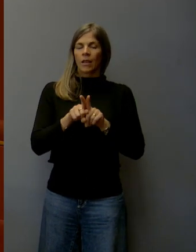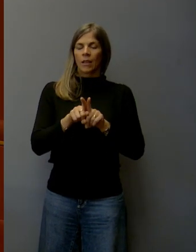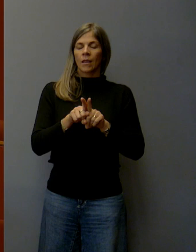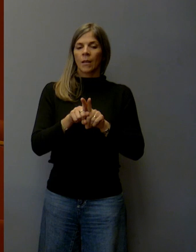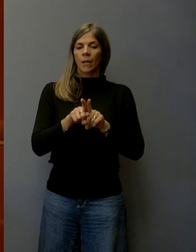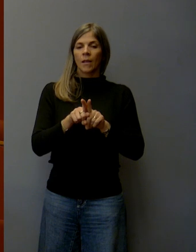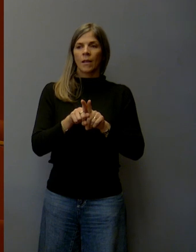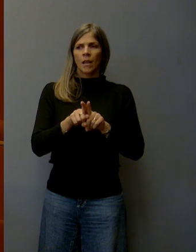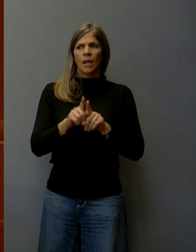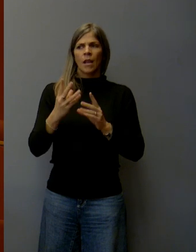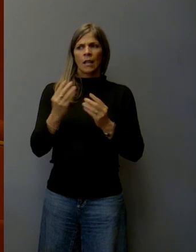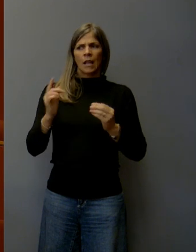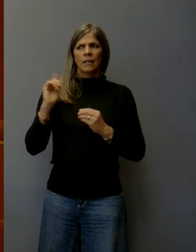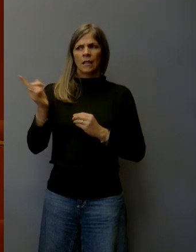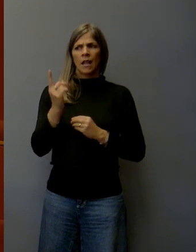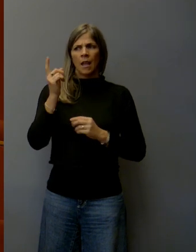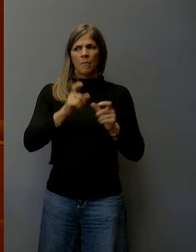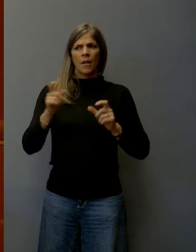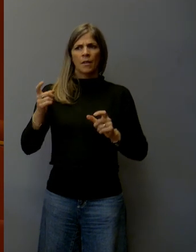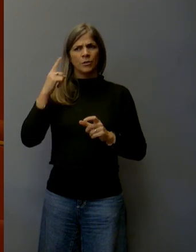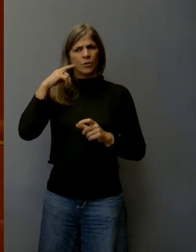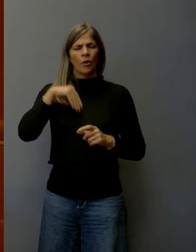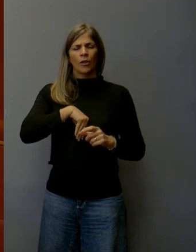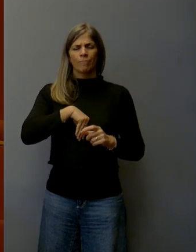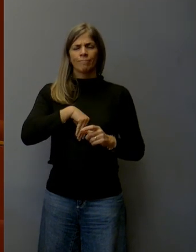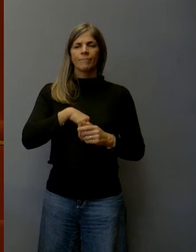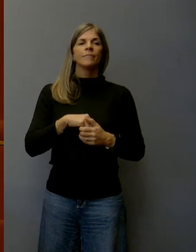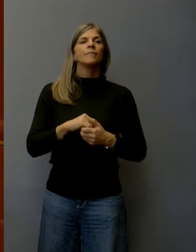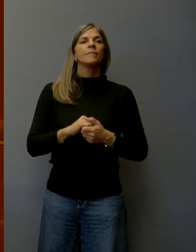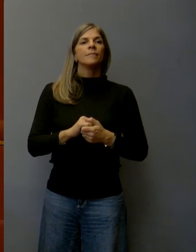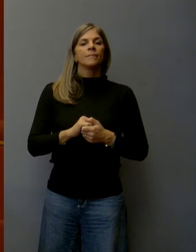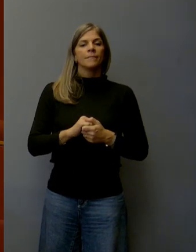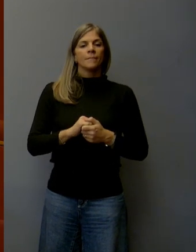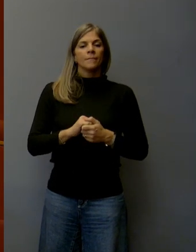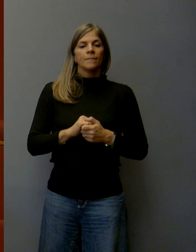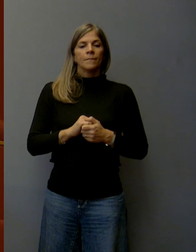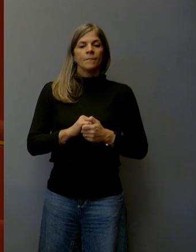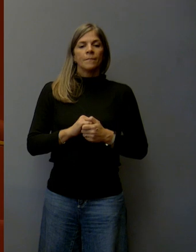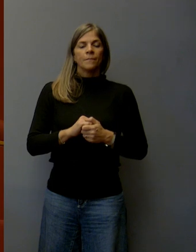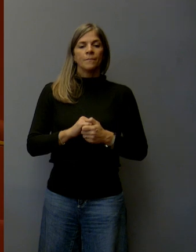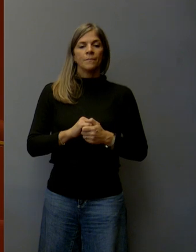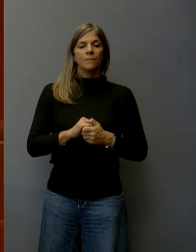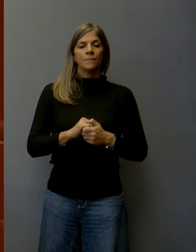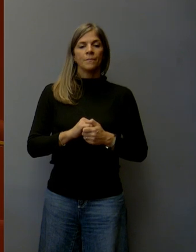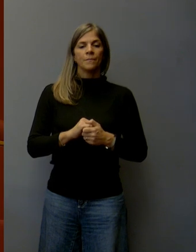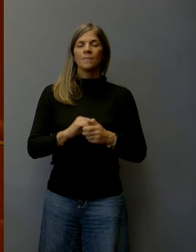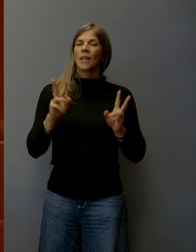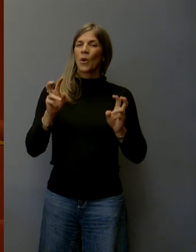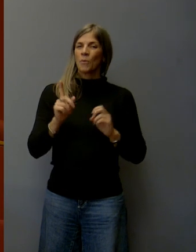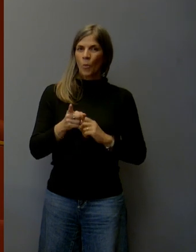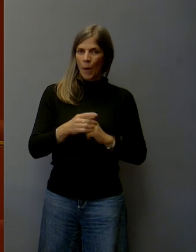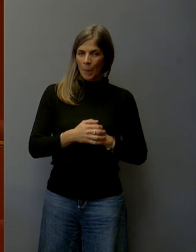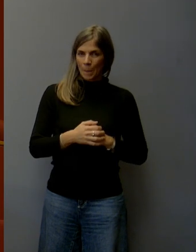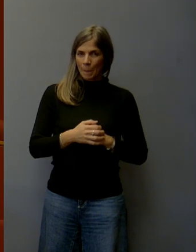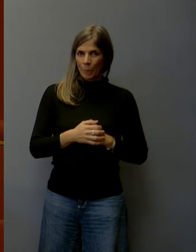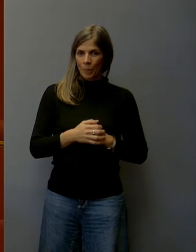anche facciamo le edizioni comunali Qual è il tema Diciamo che parte dall'idea